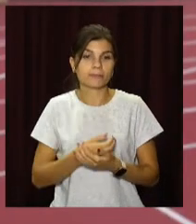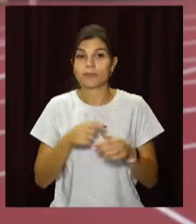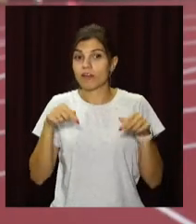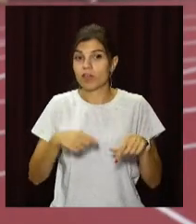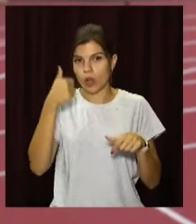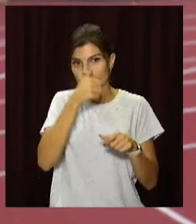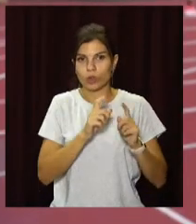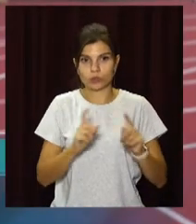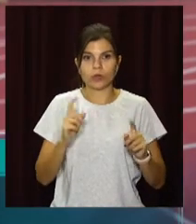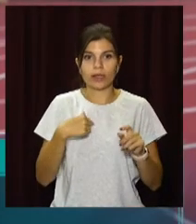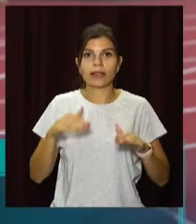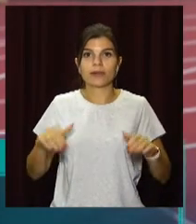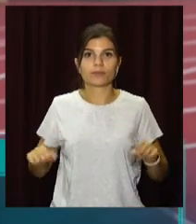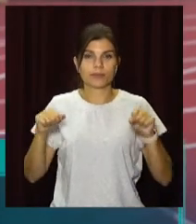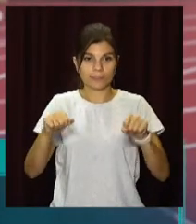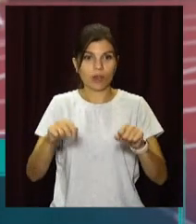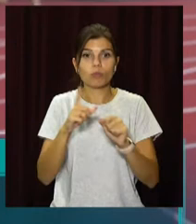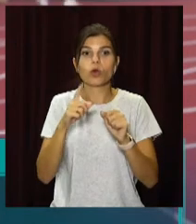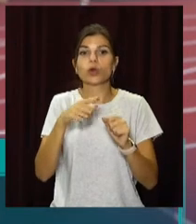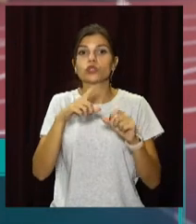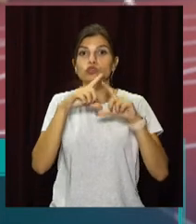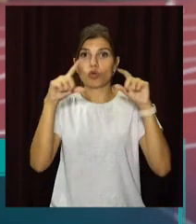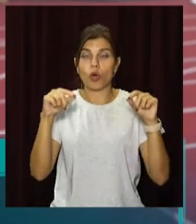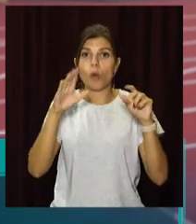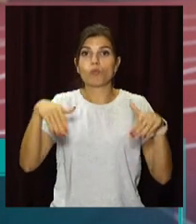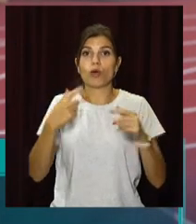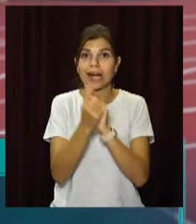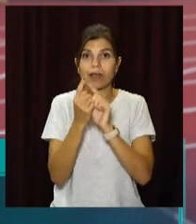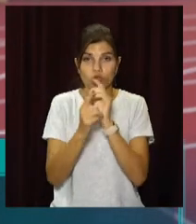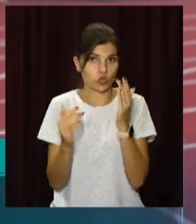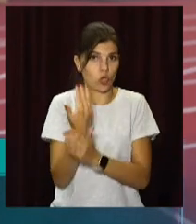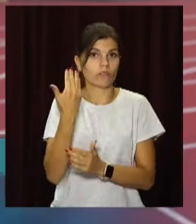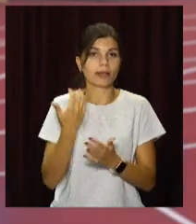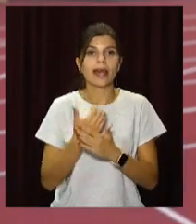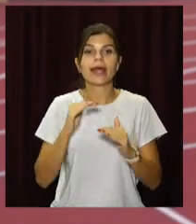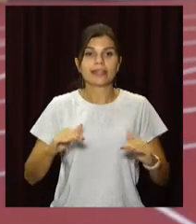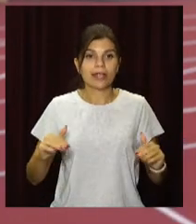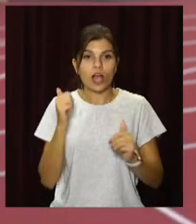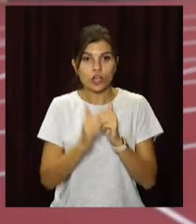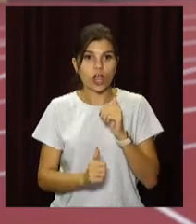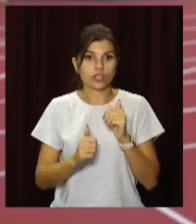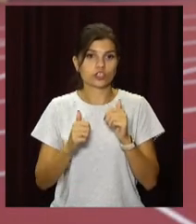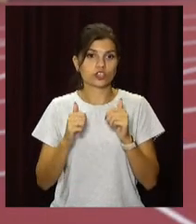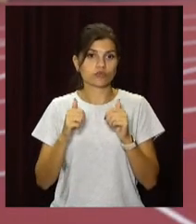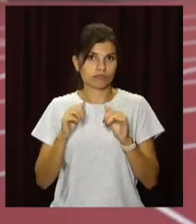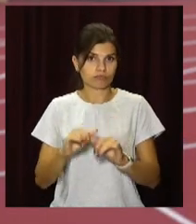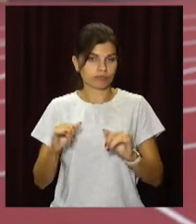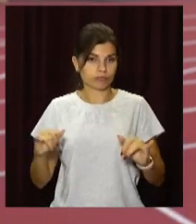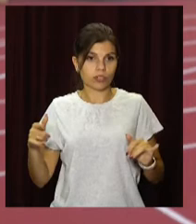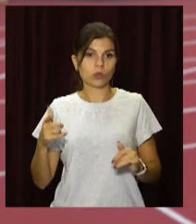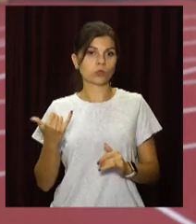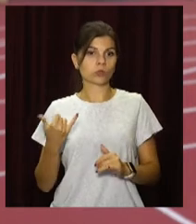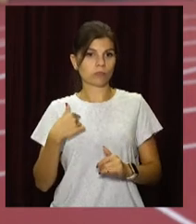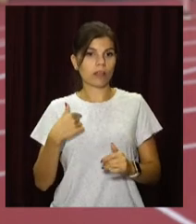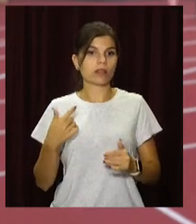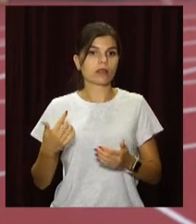особенно прирост детей, так как школа после реконструкции новая. Дети с каждым днем все идут больше и больше. У нас идет сейчас уже